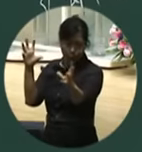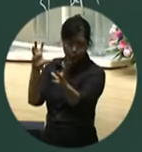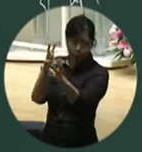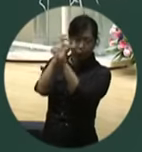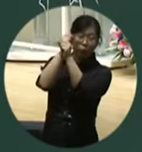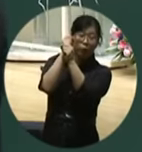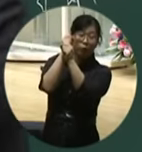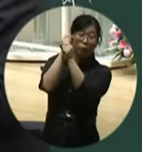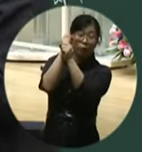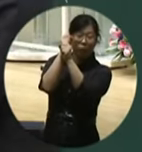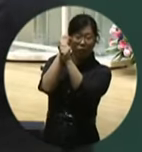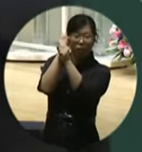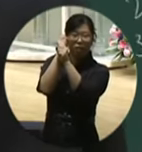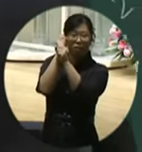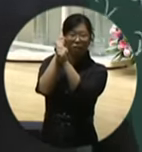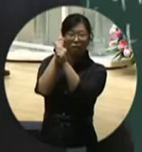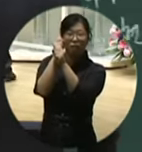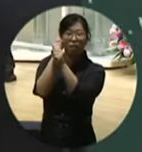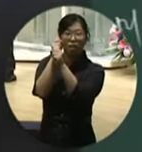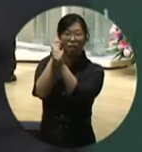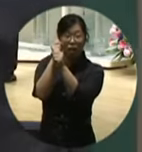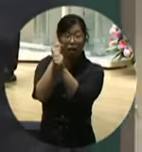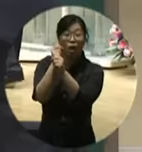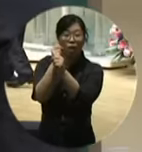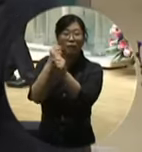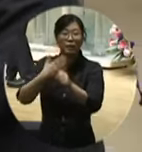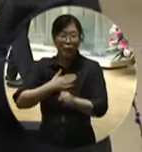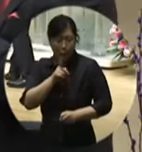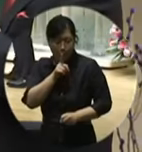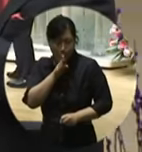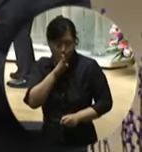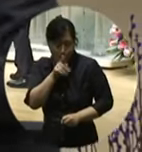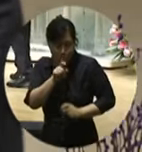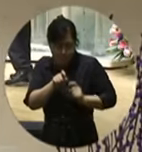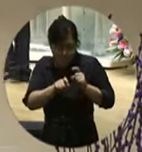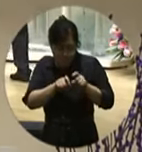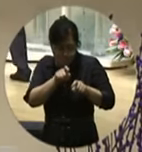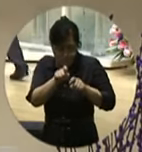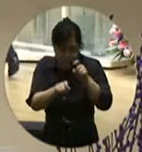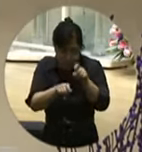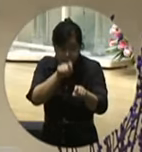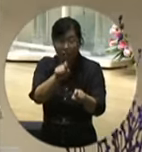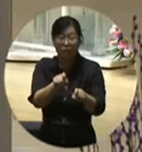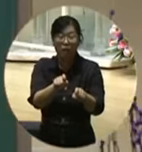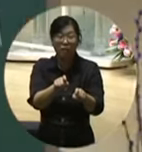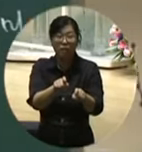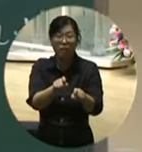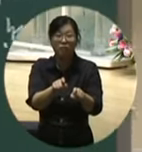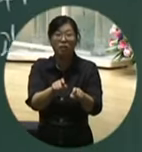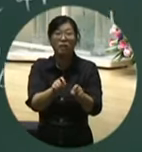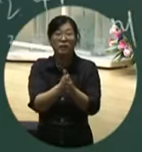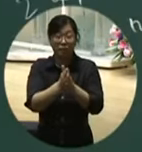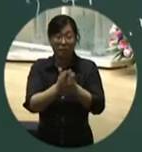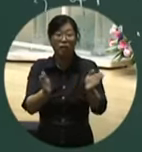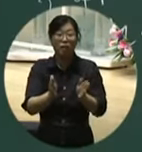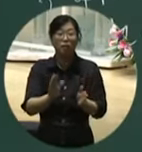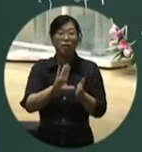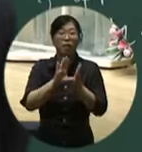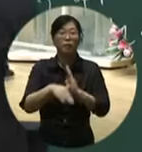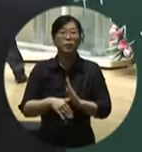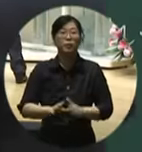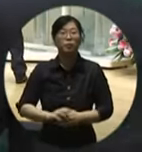all at the same time and go in together. 이거는 그냥 시간표가 아니다. It's not just your average time schedule. 어떤 시간표입니까? What kind of time schedule